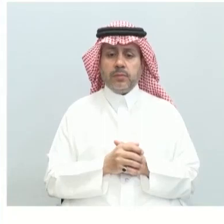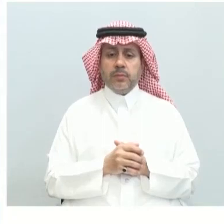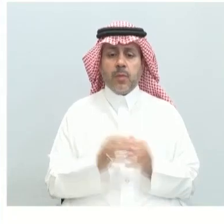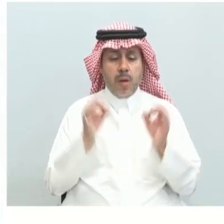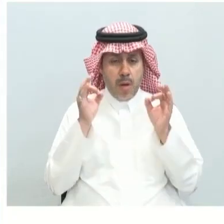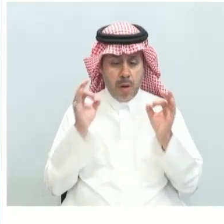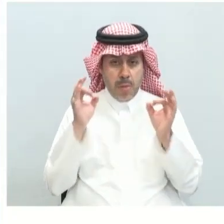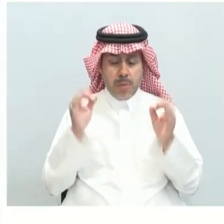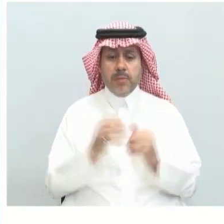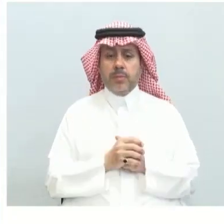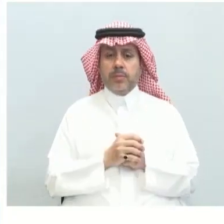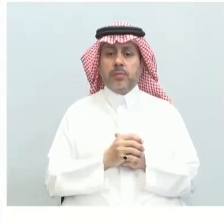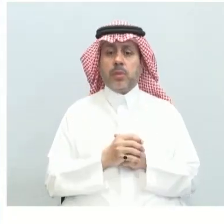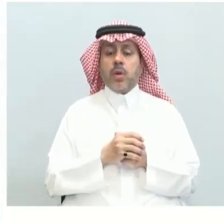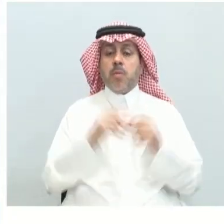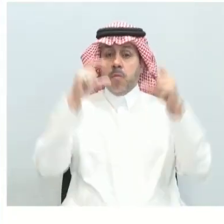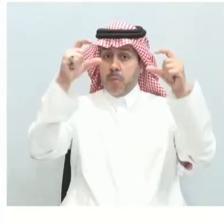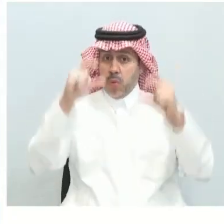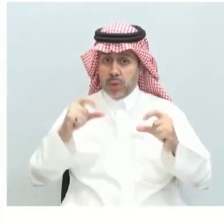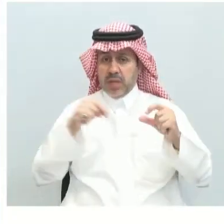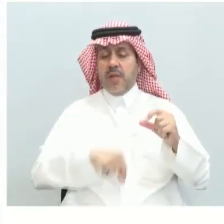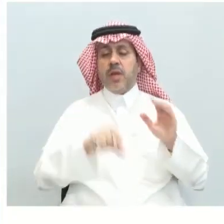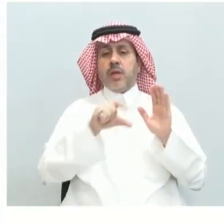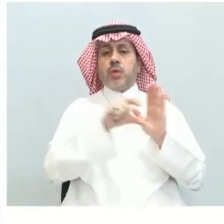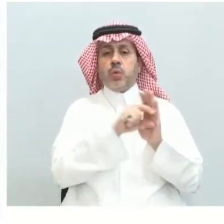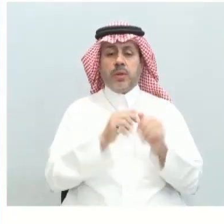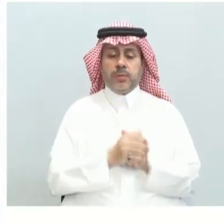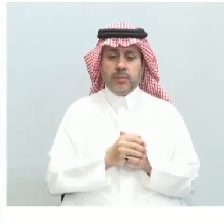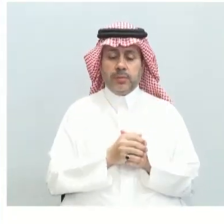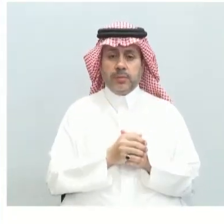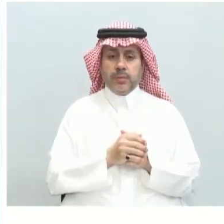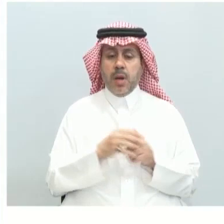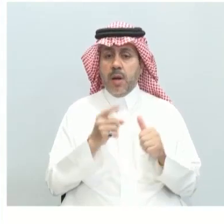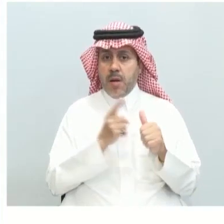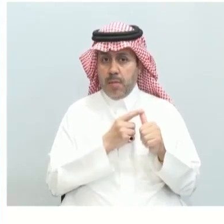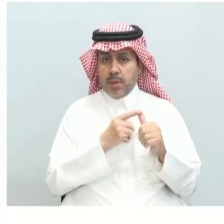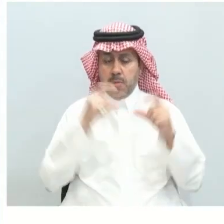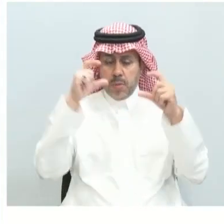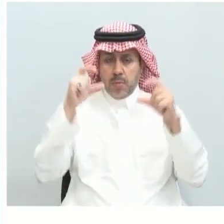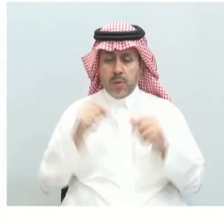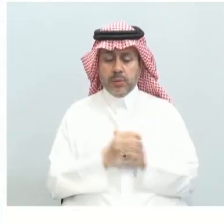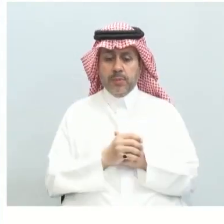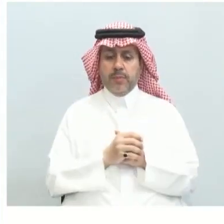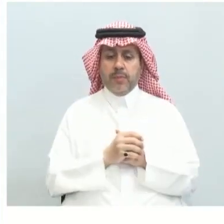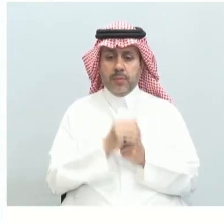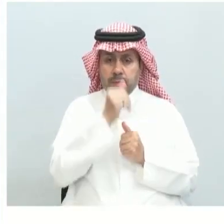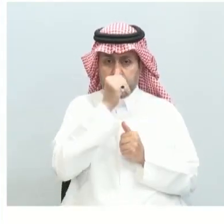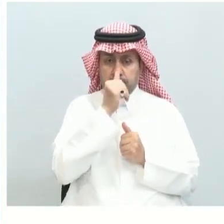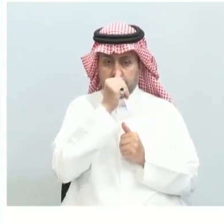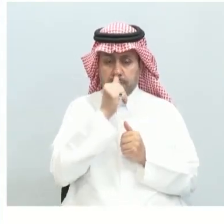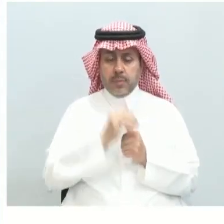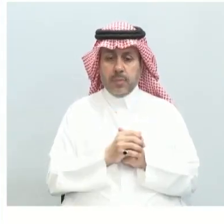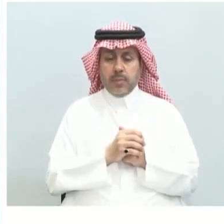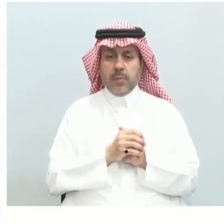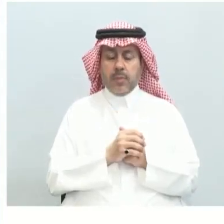ابرز واهم موضوعات هذه السوره نبدا واياكم بموضوعاتها ونقف على كل موضوع